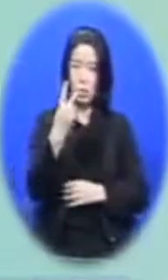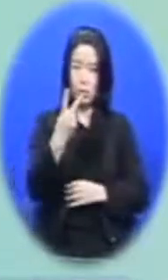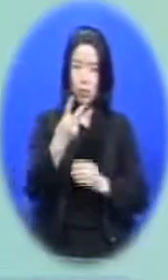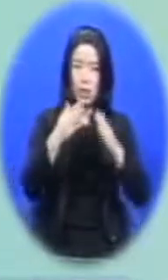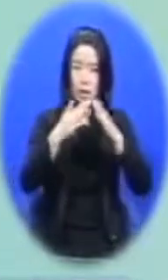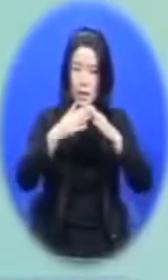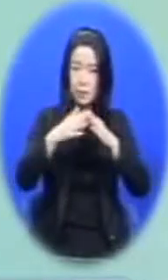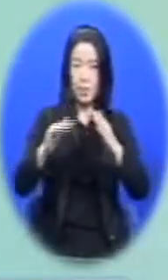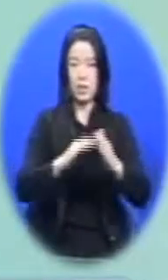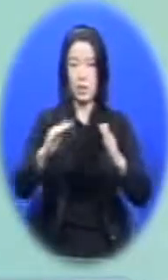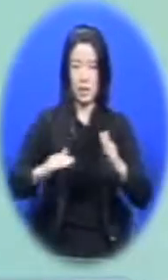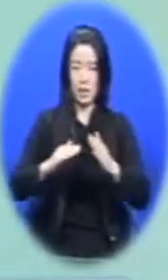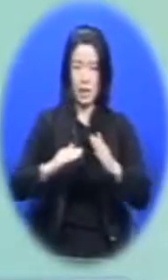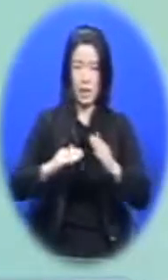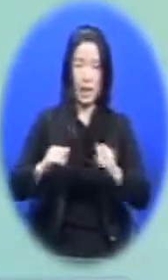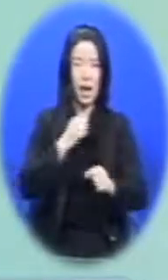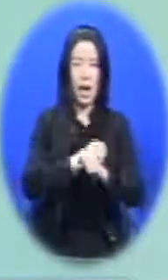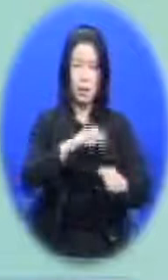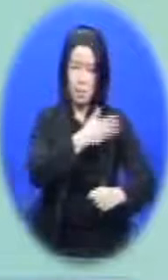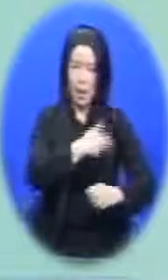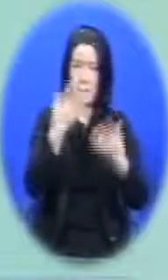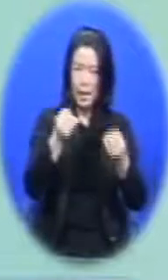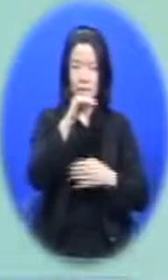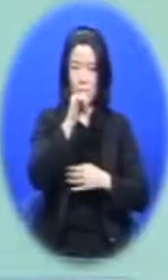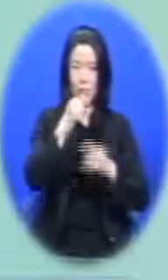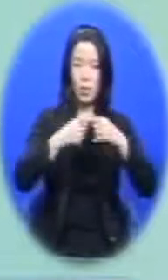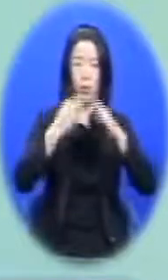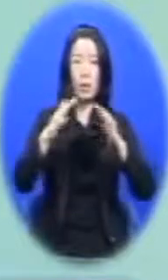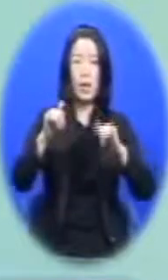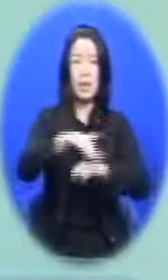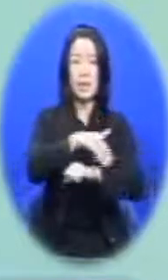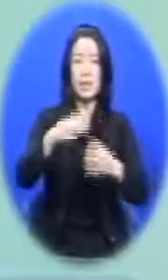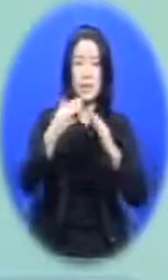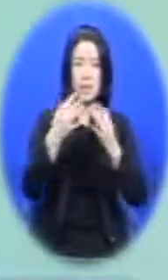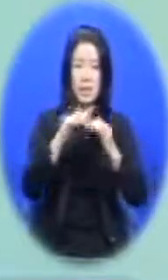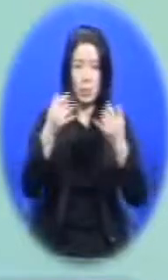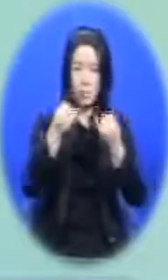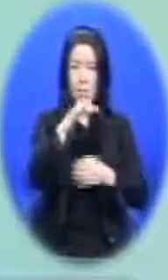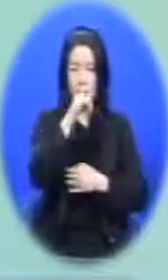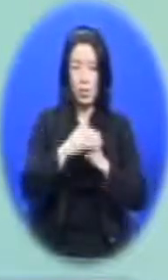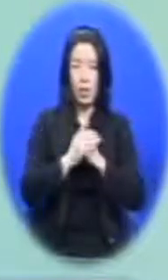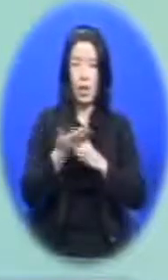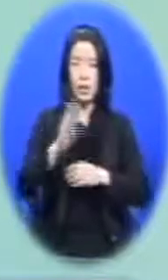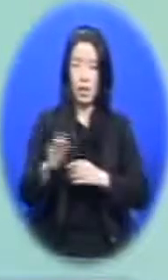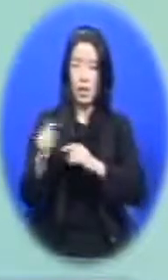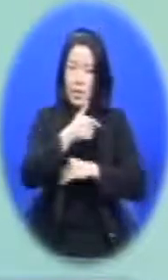살림 하던 남자들이 많았어요. 교인들 중에도 그랬습니다. 그런데 대부흥이